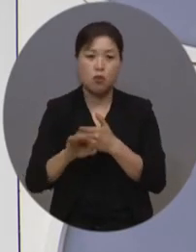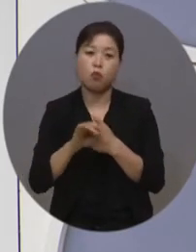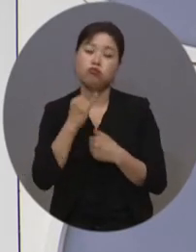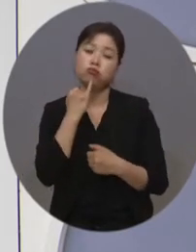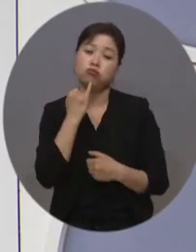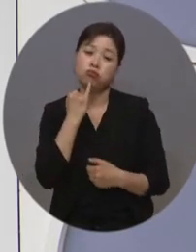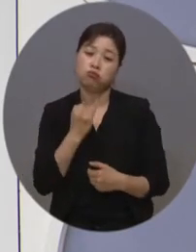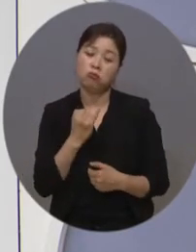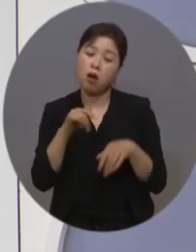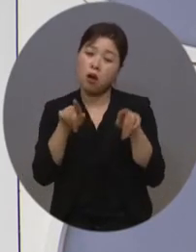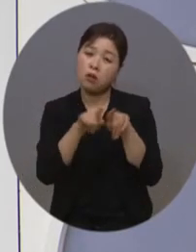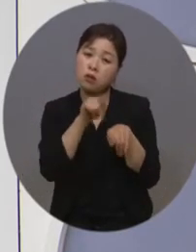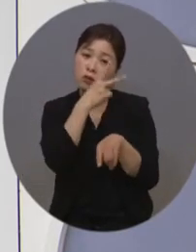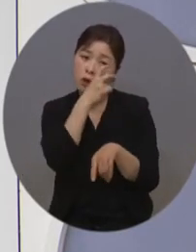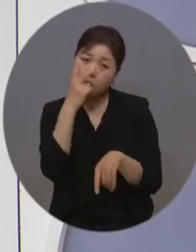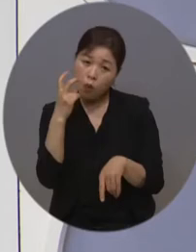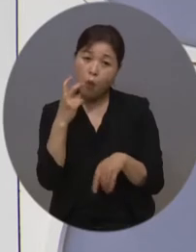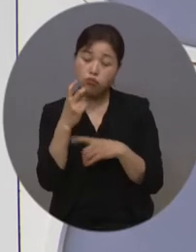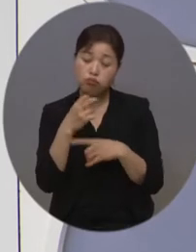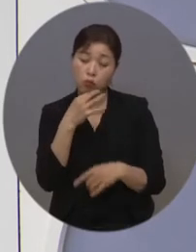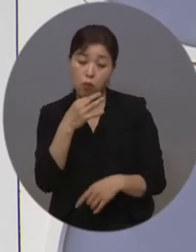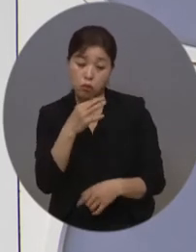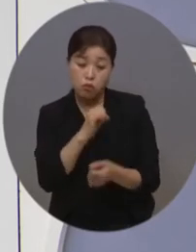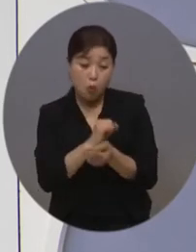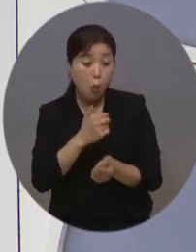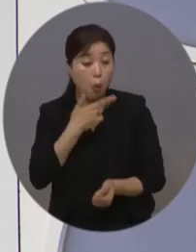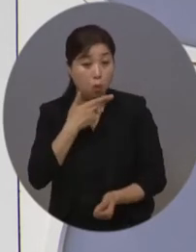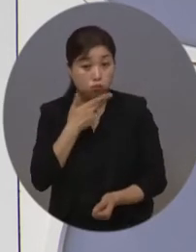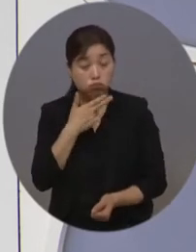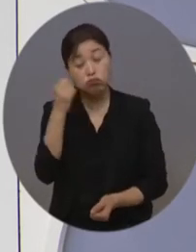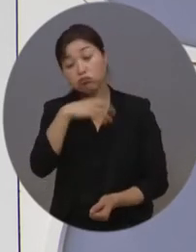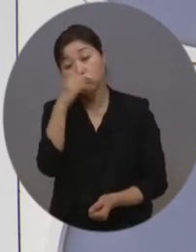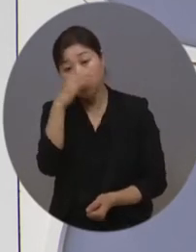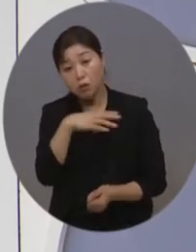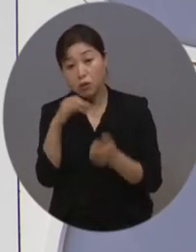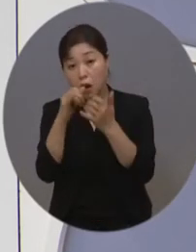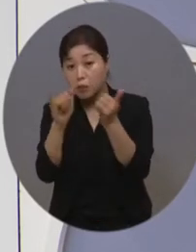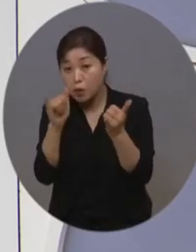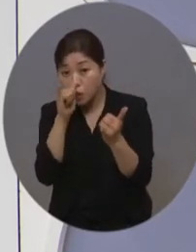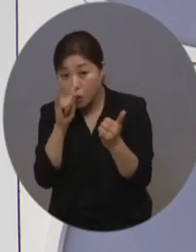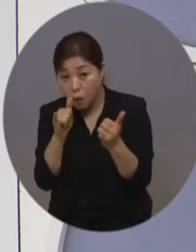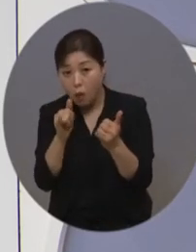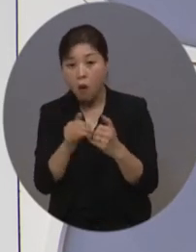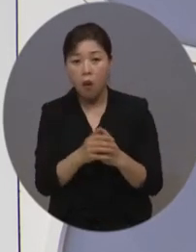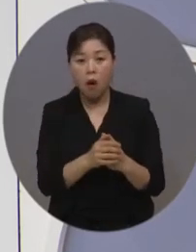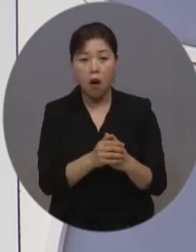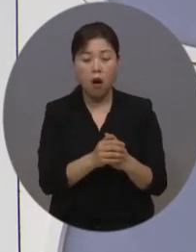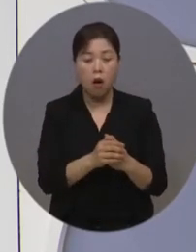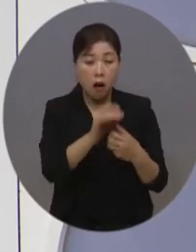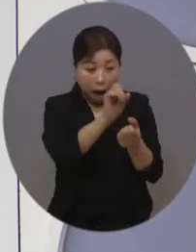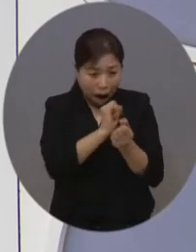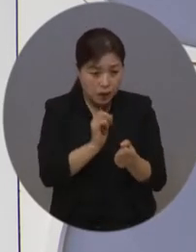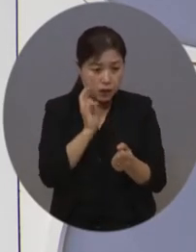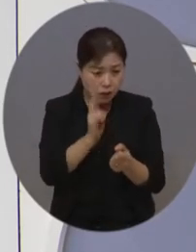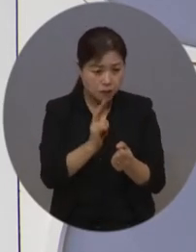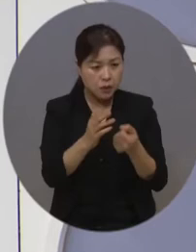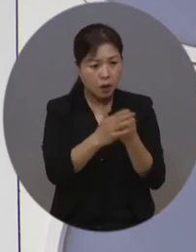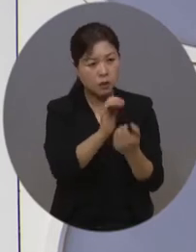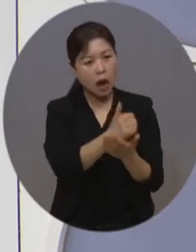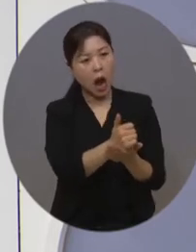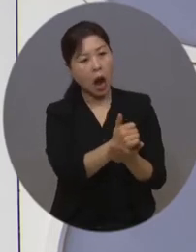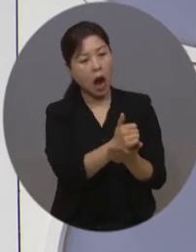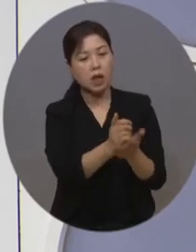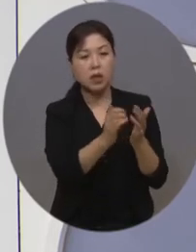또 증상도 없이 지나가는 사람이 있느냐 하면은 뭐 심지어는 정말 이성을 떠나야 되는 사람까지 그게 어디서